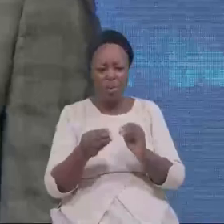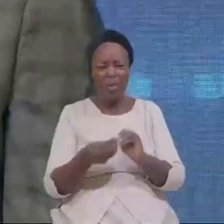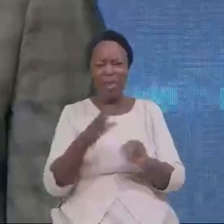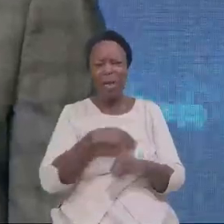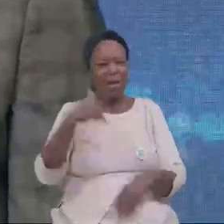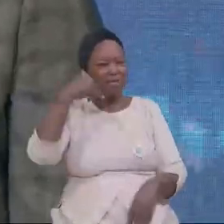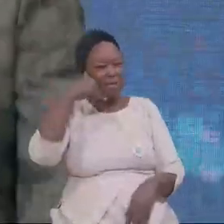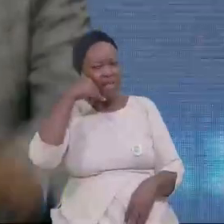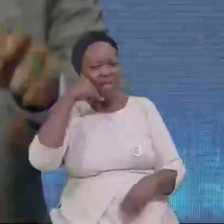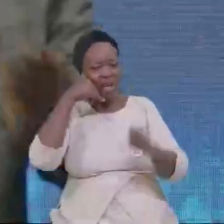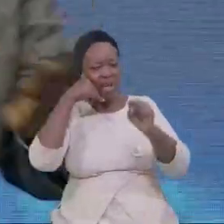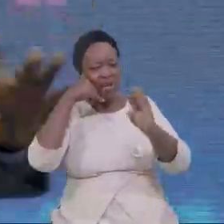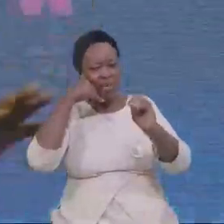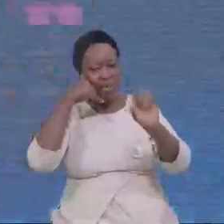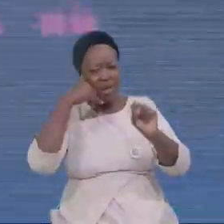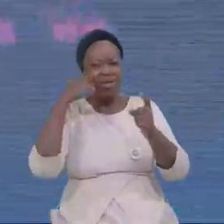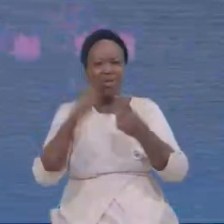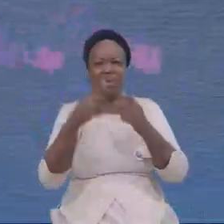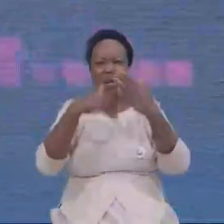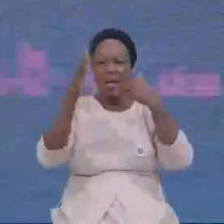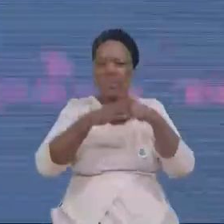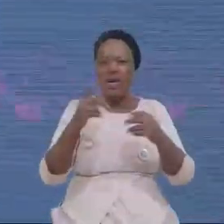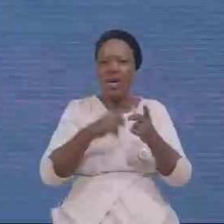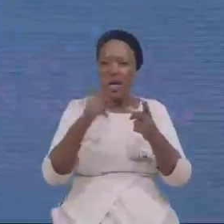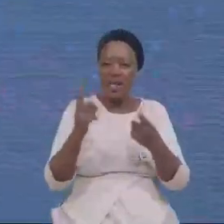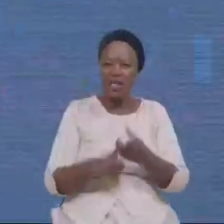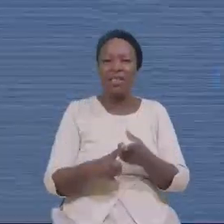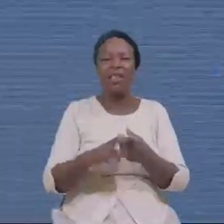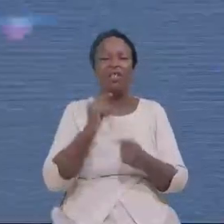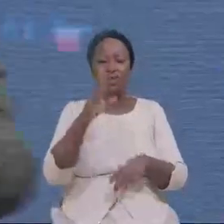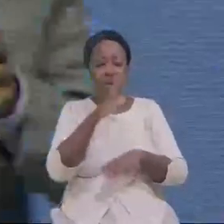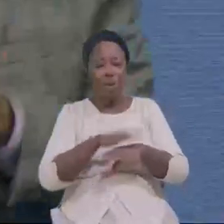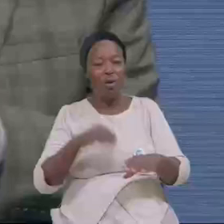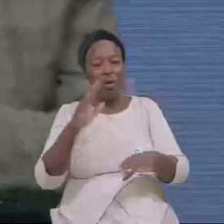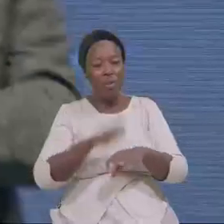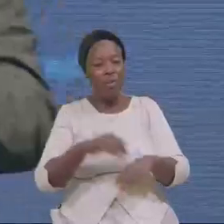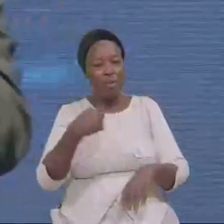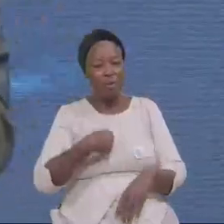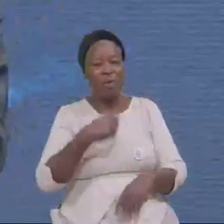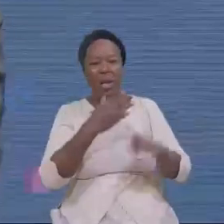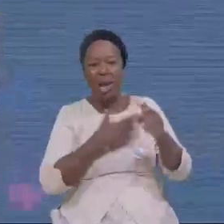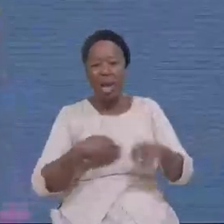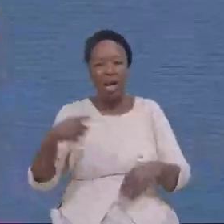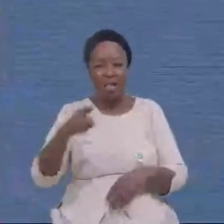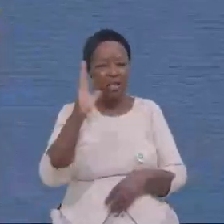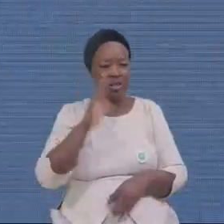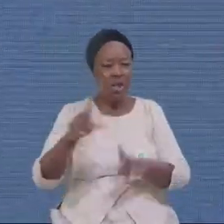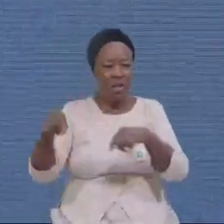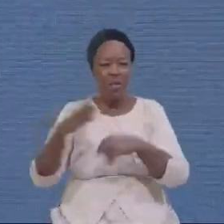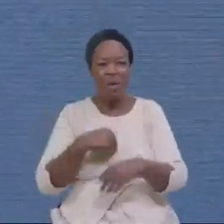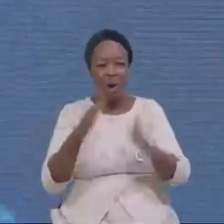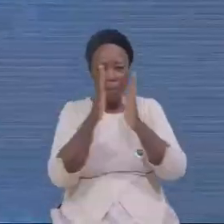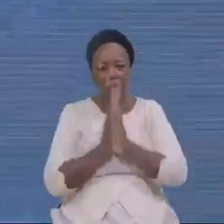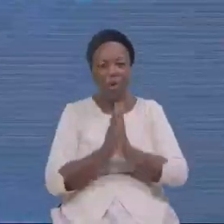un SOS au ciel. Il dit, vous m'invoquerez. Et vous partirez, vous me prierez, et